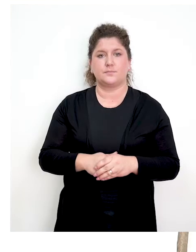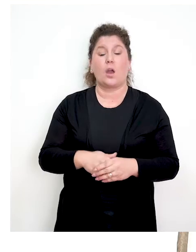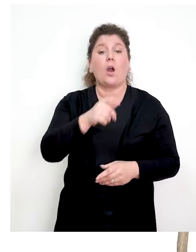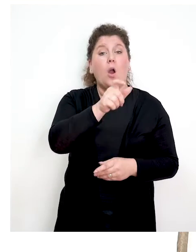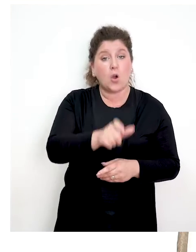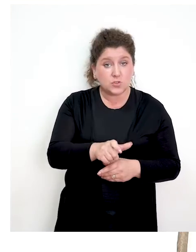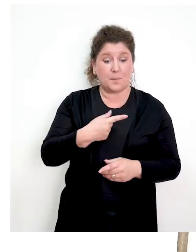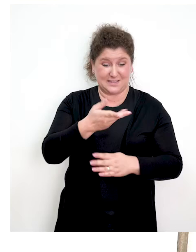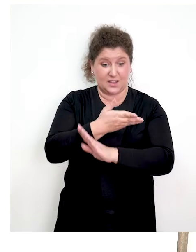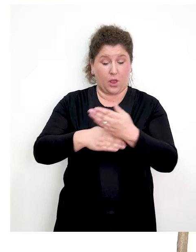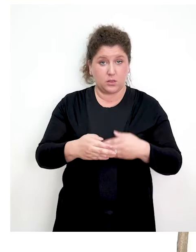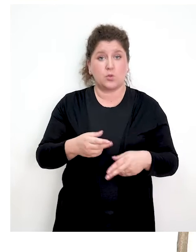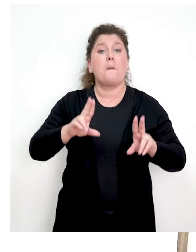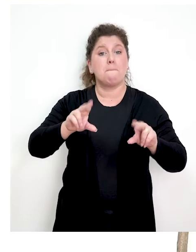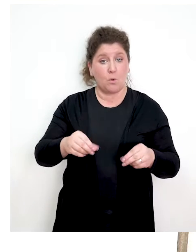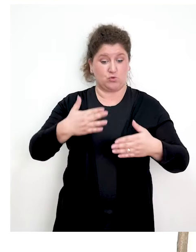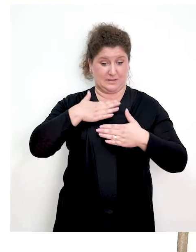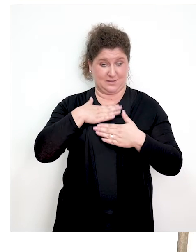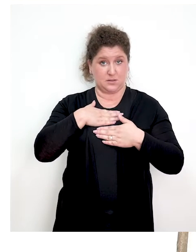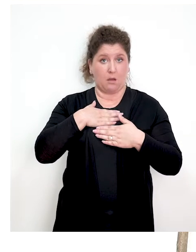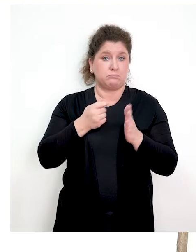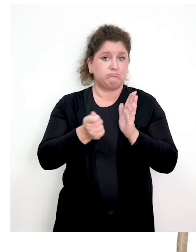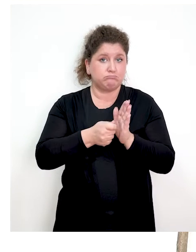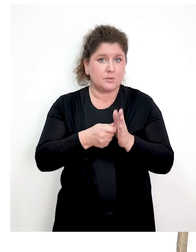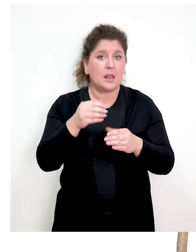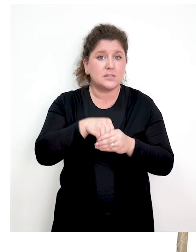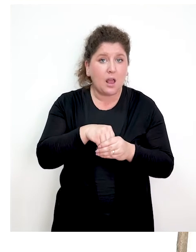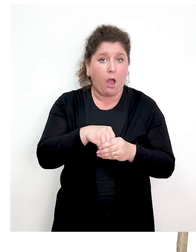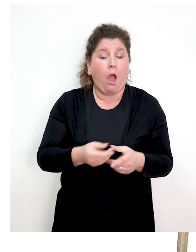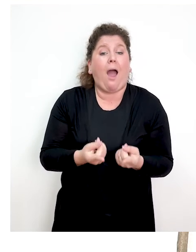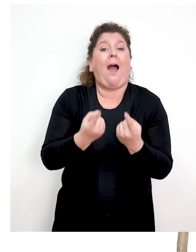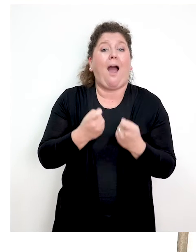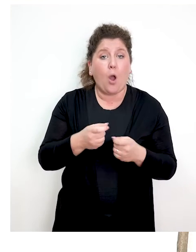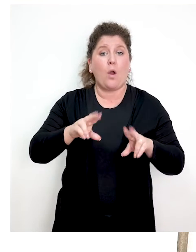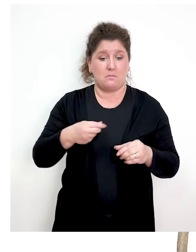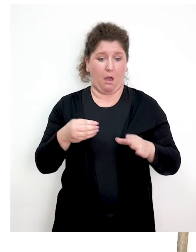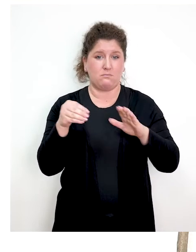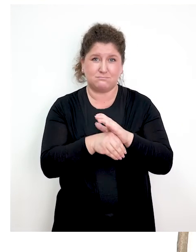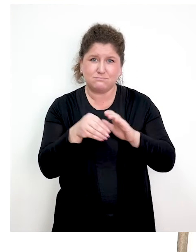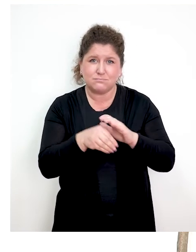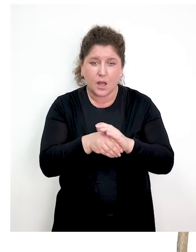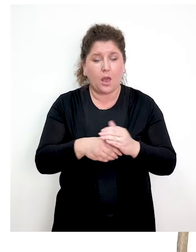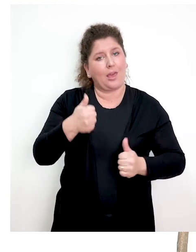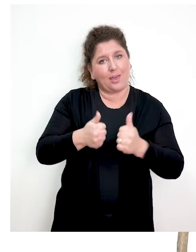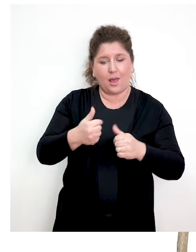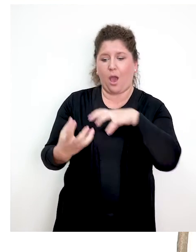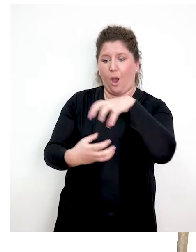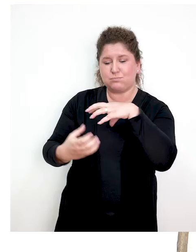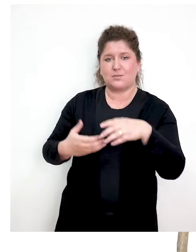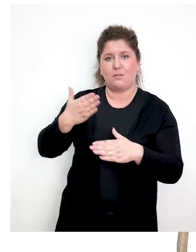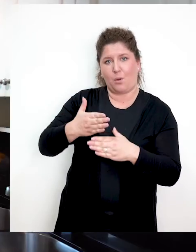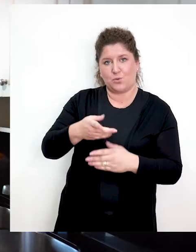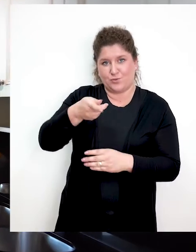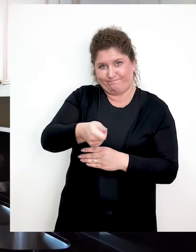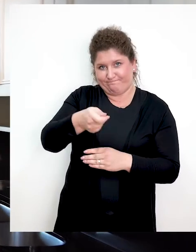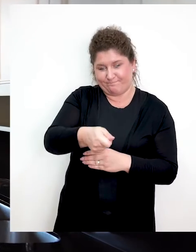Osoba s invaliditetom može sebi priuštiti nekretninu isključivo ako ima neku možda ušteđevinu ili ako je uskoči financijski njena